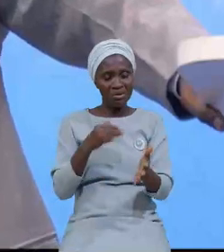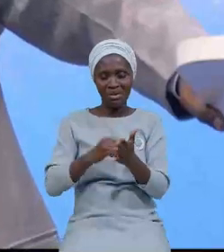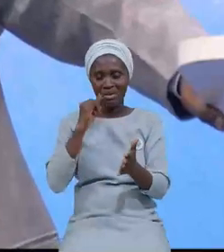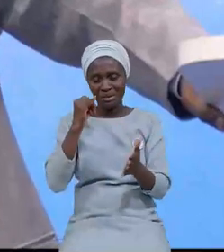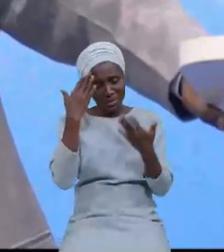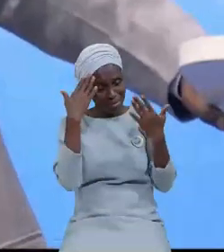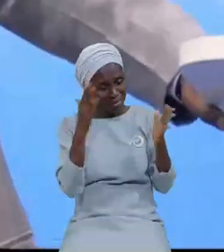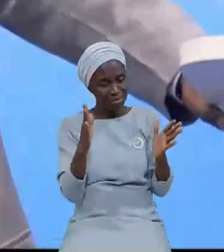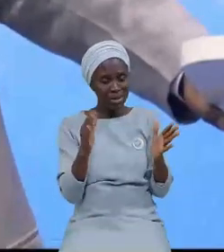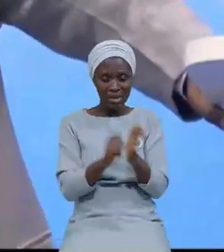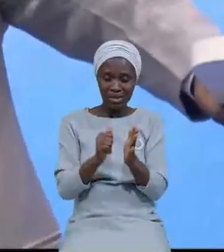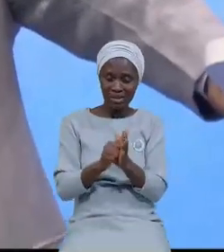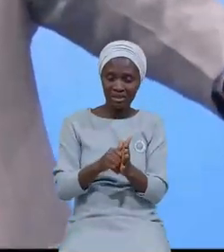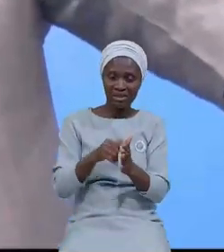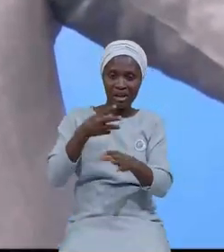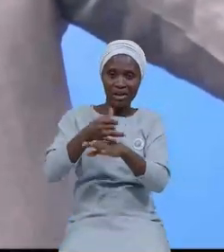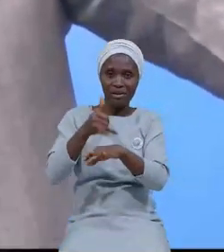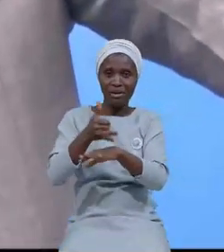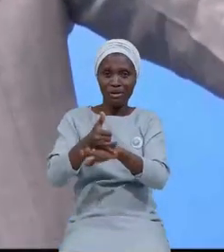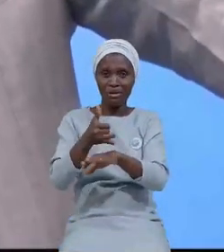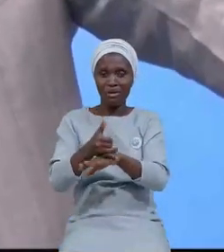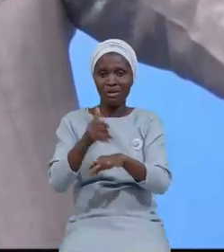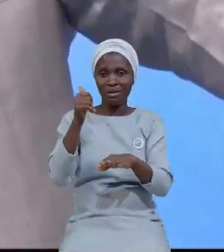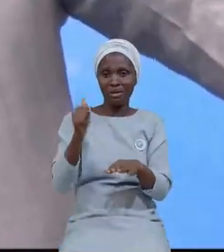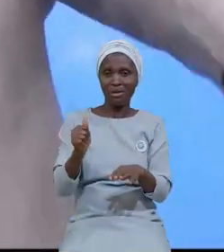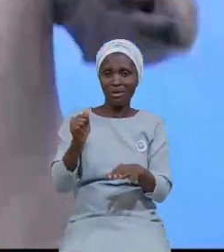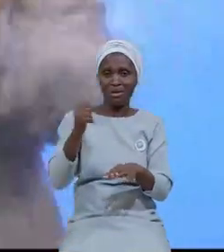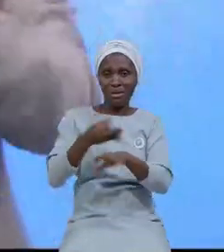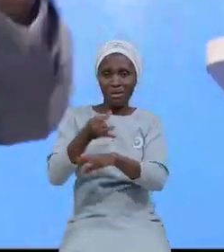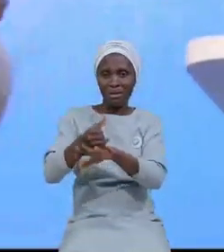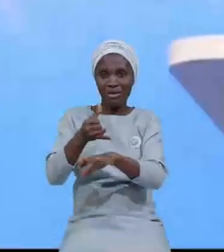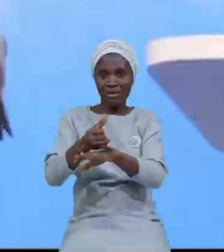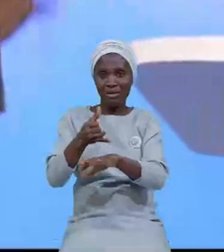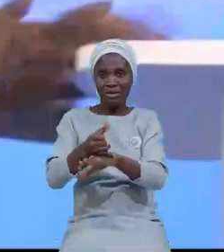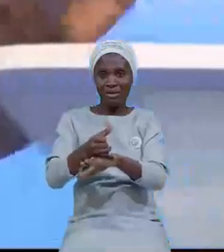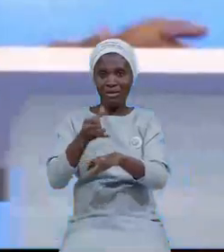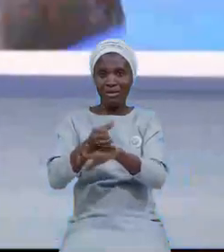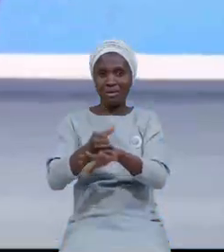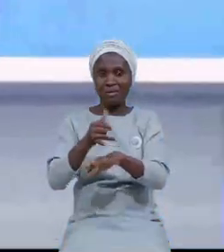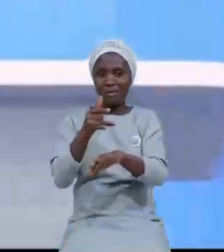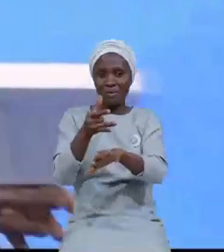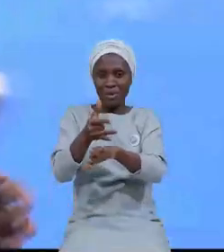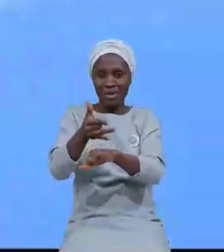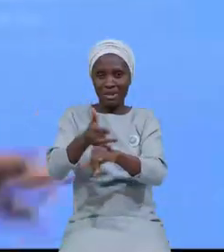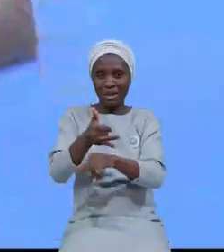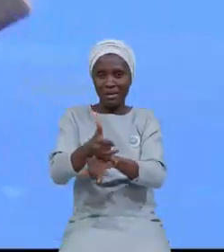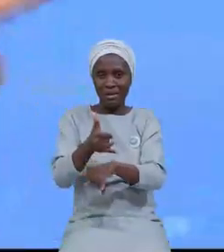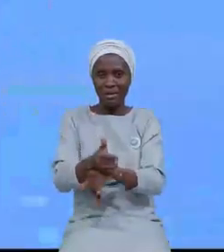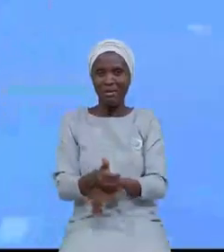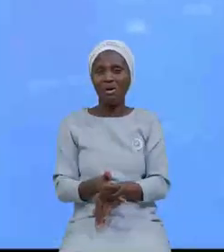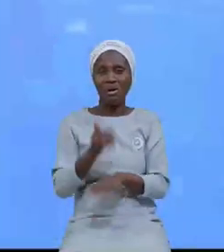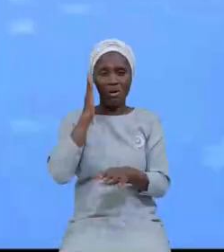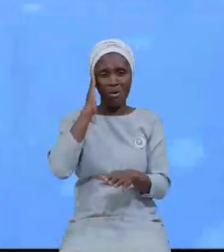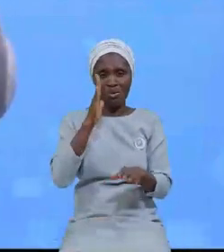ce que ça don mais est-ce que je savais que l'alcool va et affaiblir le cœur qu'est-ce que je connaissais nous